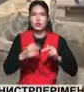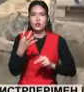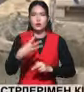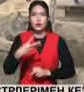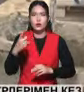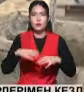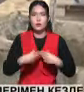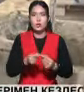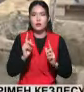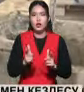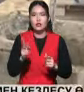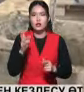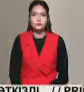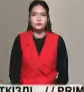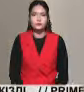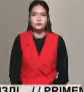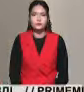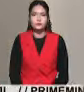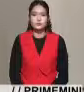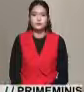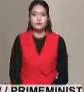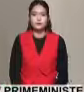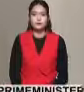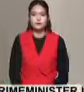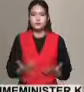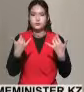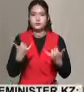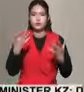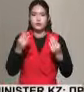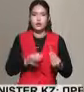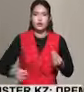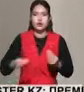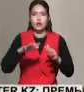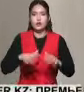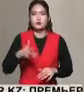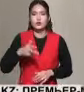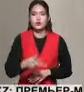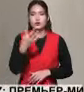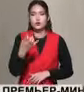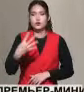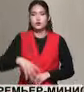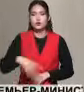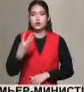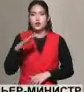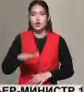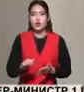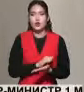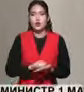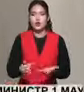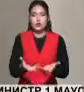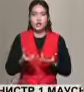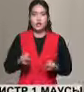дайын баспанаға қоныстанады. Бүгінгі күнге облыс бойынша 3494 құжат қабылданып,